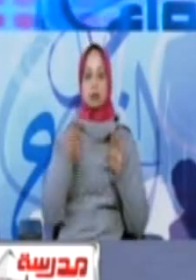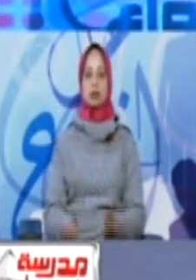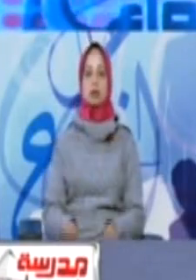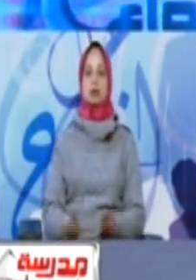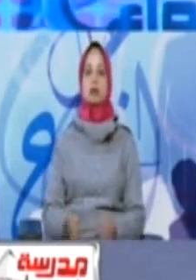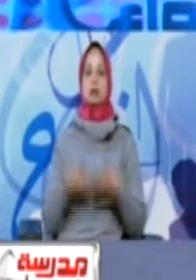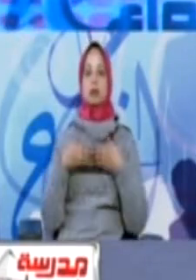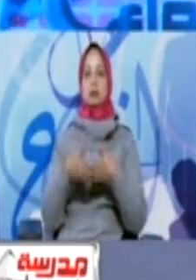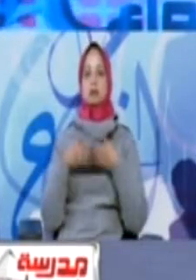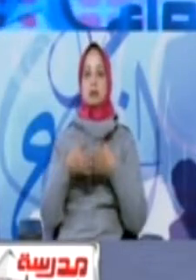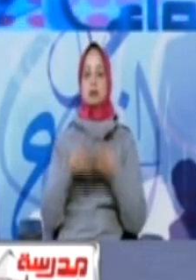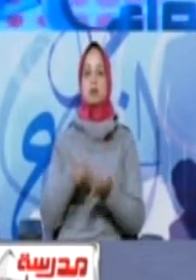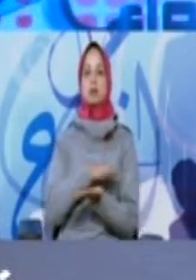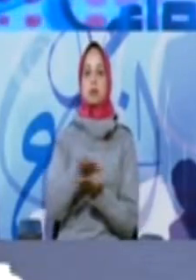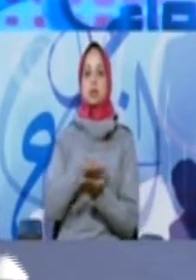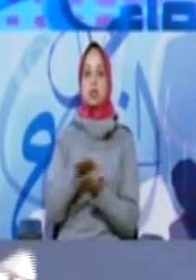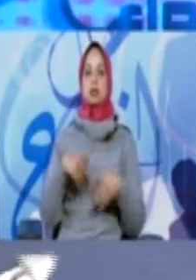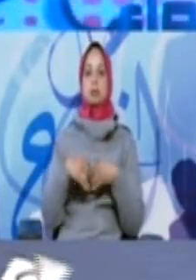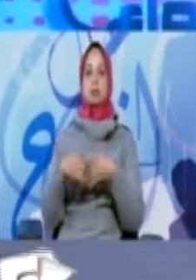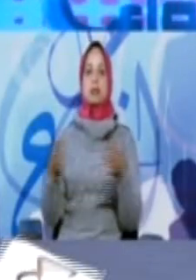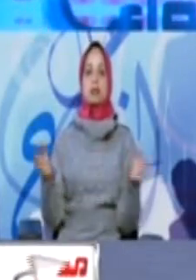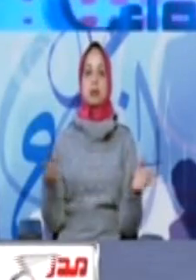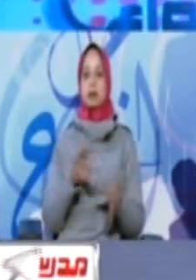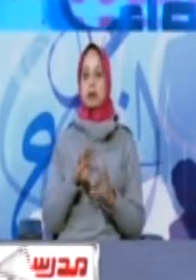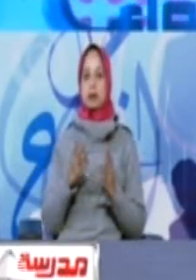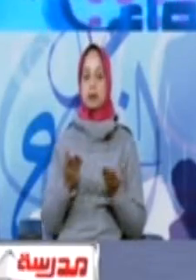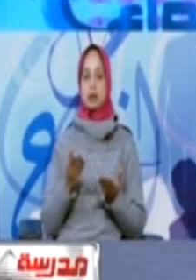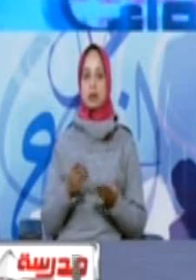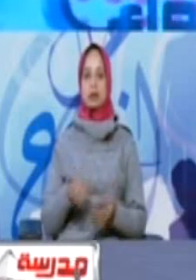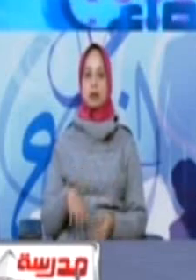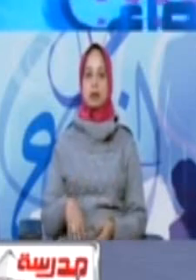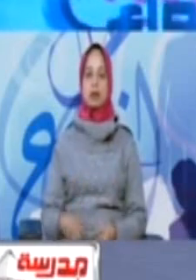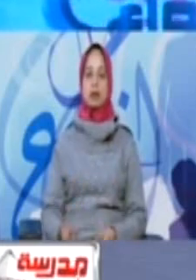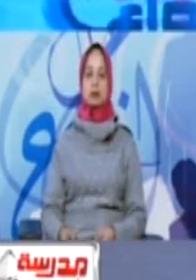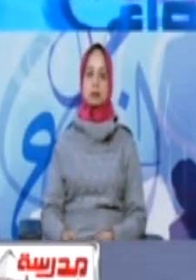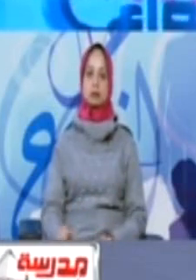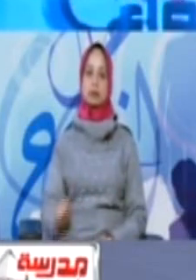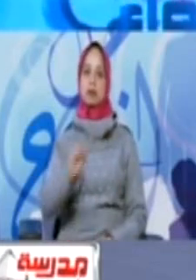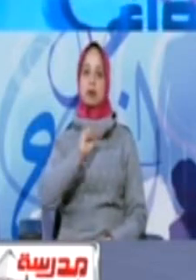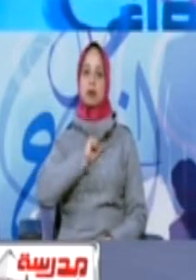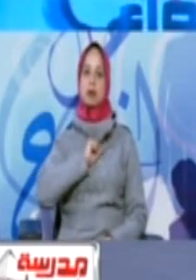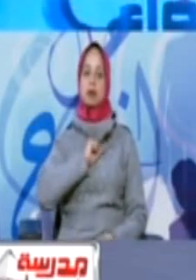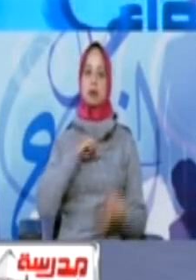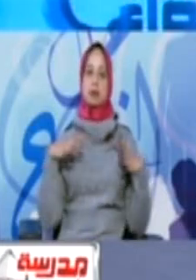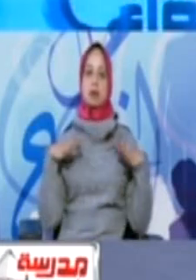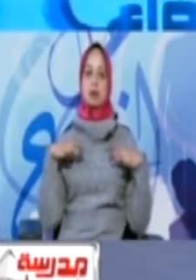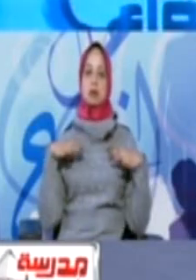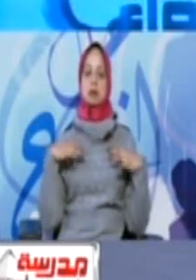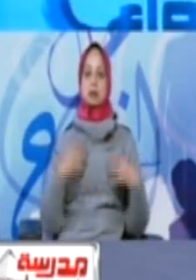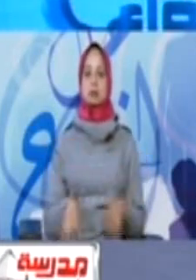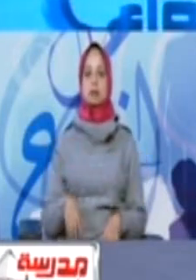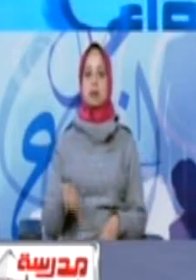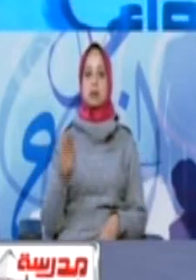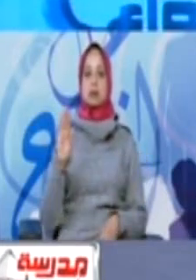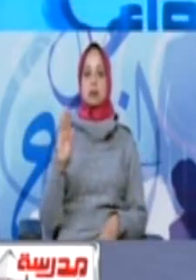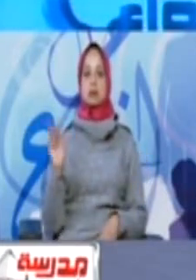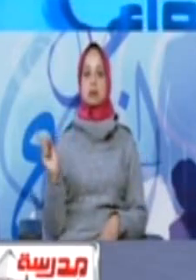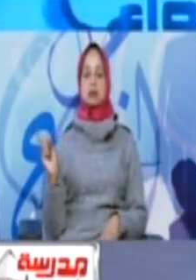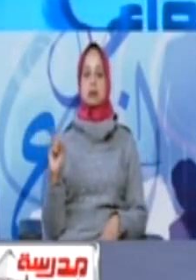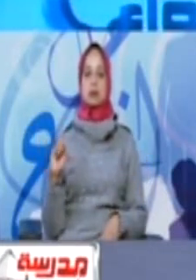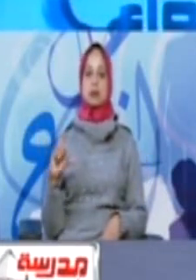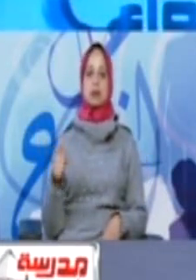طبعا حصلت مشكلة كبيرة. ايه المشكلة دي؟ بنقول اغتيال السير لستاك او السردار قائد